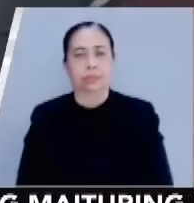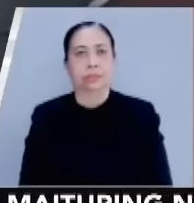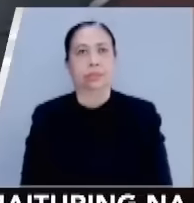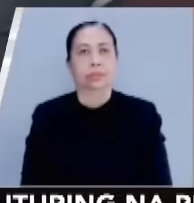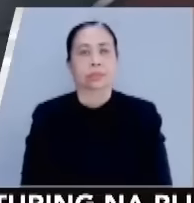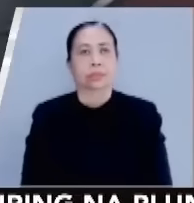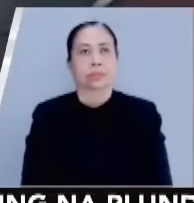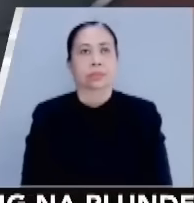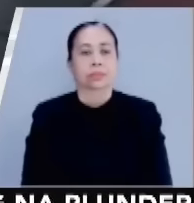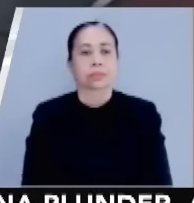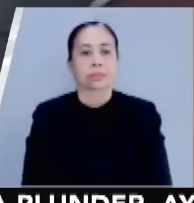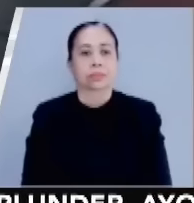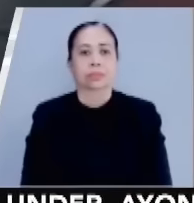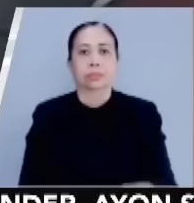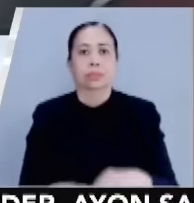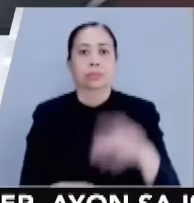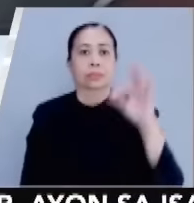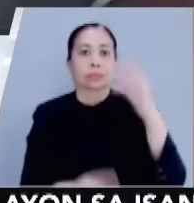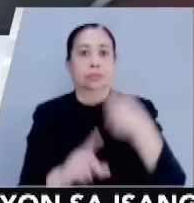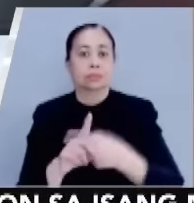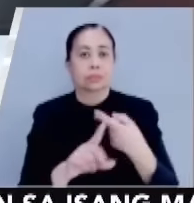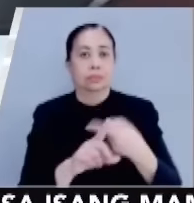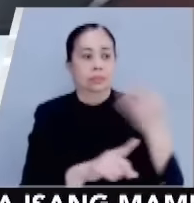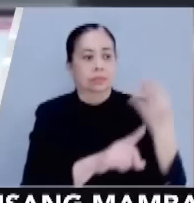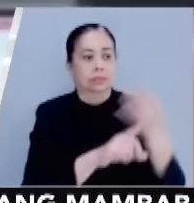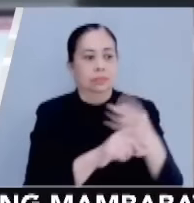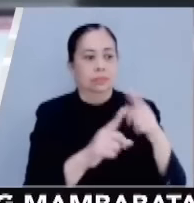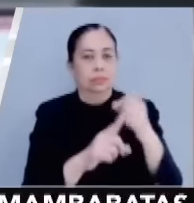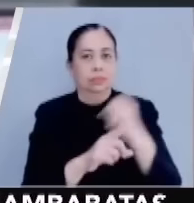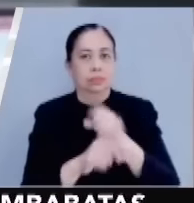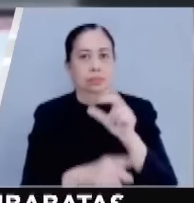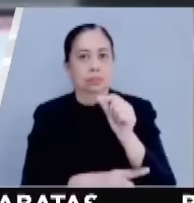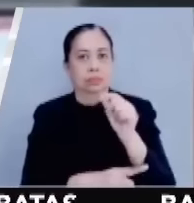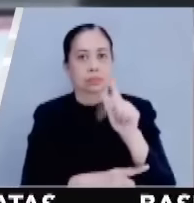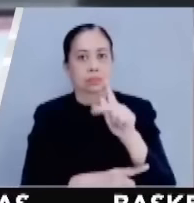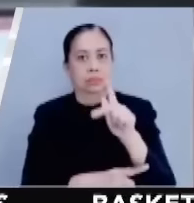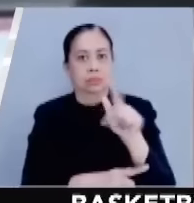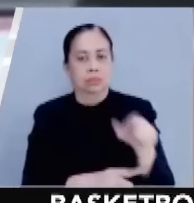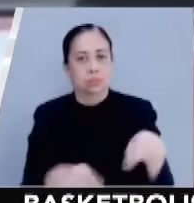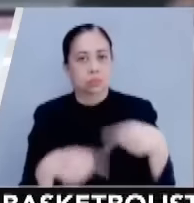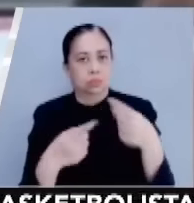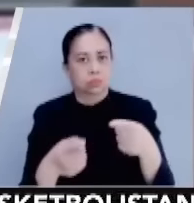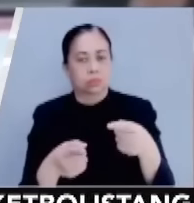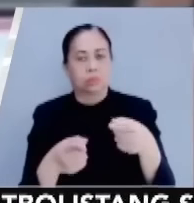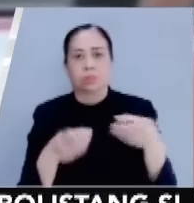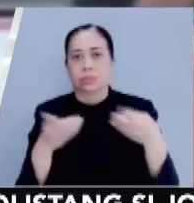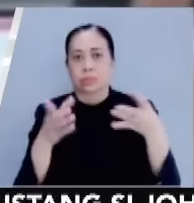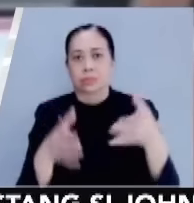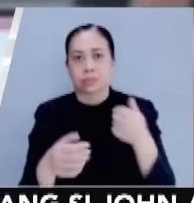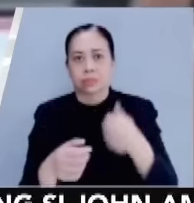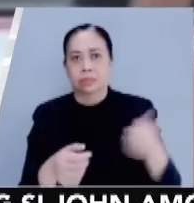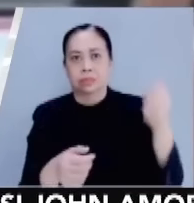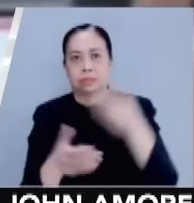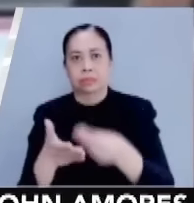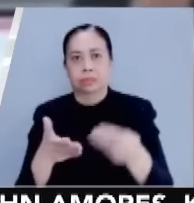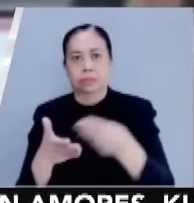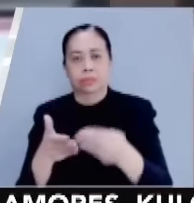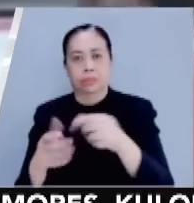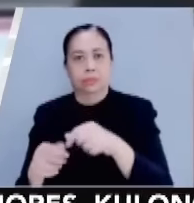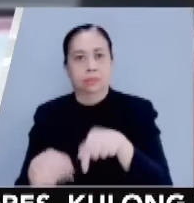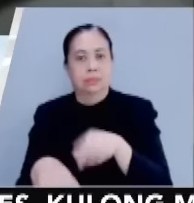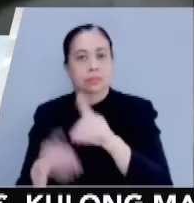Sa loob ng 9 na buwan mula February hanggang September 2023, habang nanunungkulan bilang head of the procurement entity ng Department of